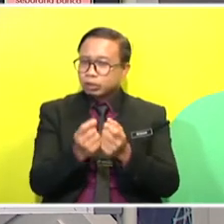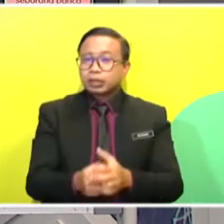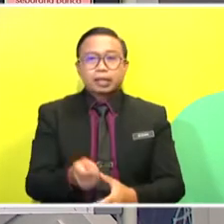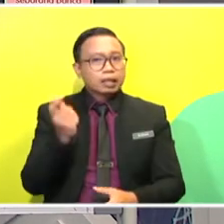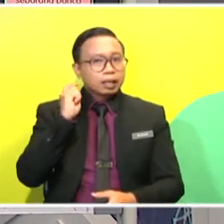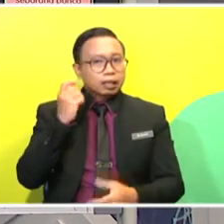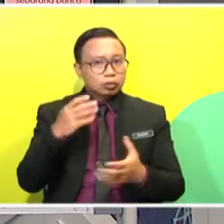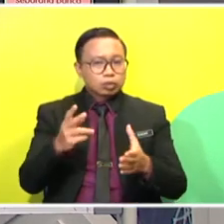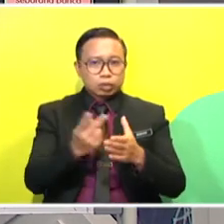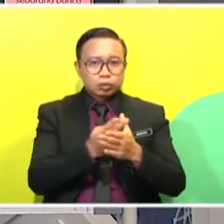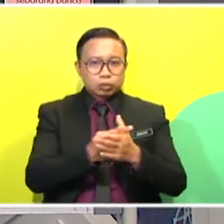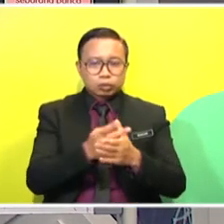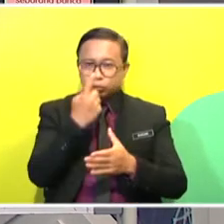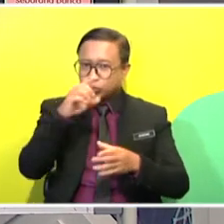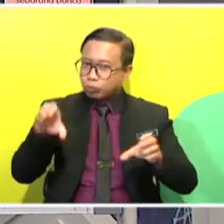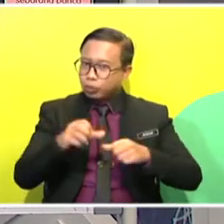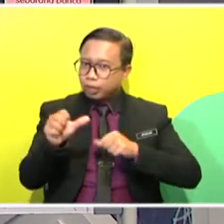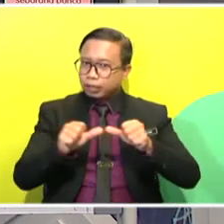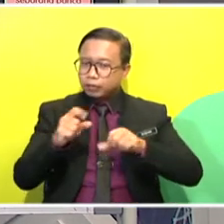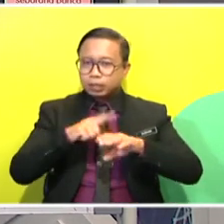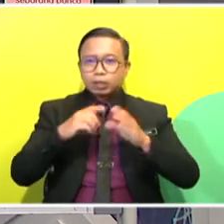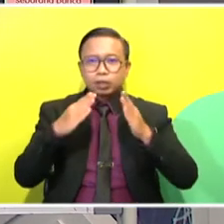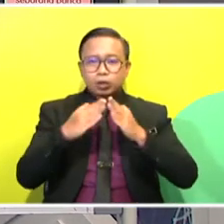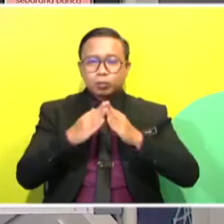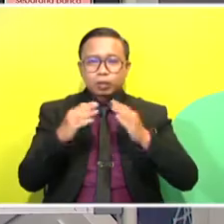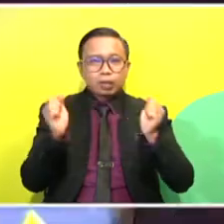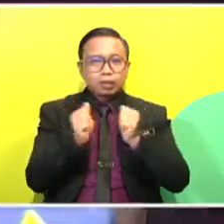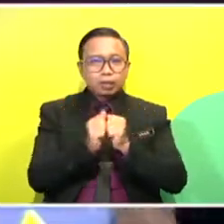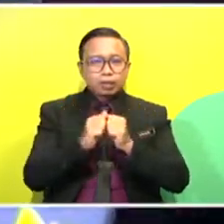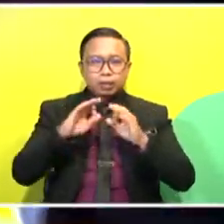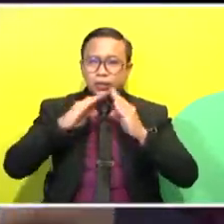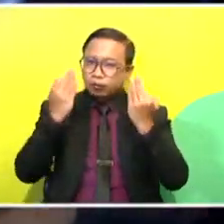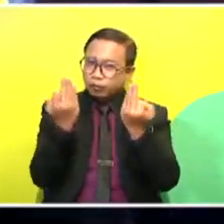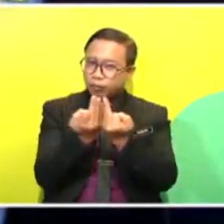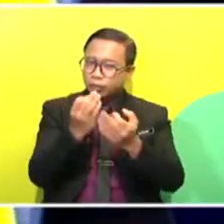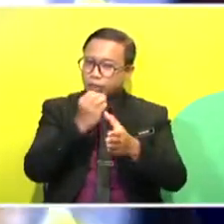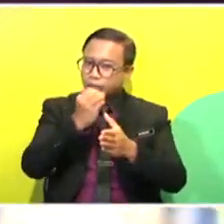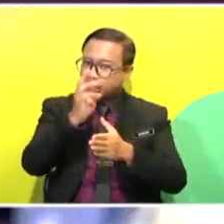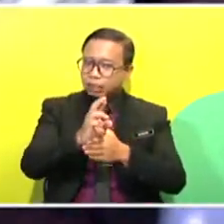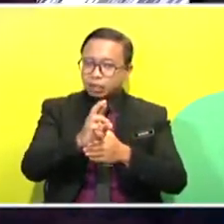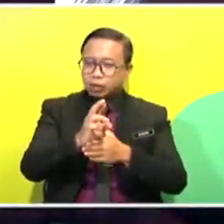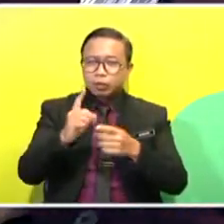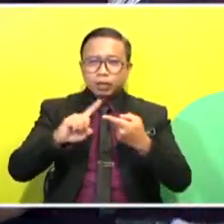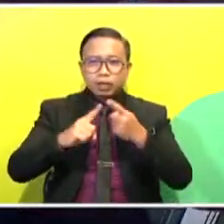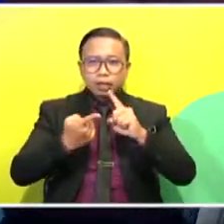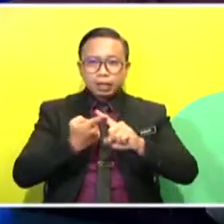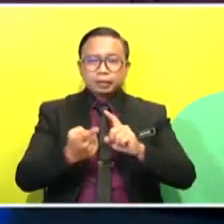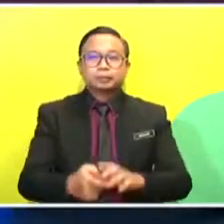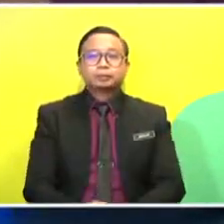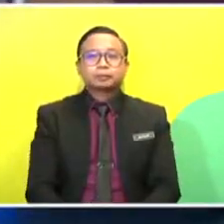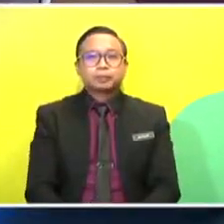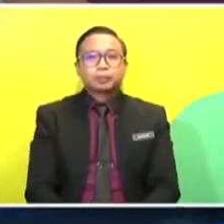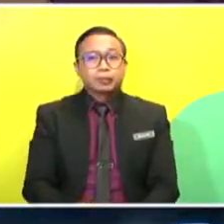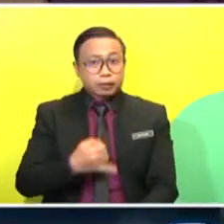tadi untuk melakukan aktiviti ini di rumah bersama-sama dengan keluarga ataupun rakan-rakan. Baiklah. Wah,